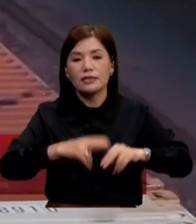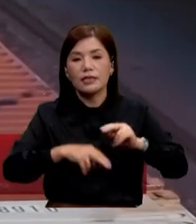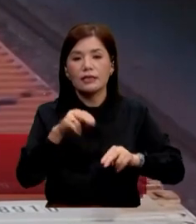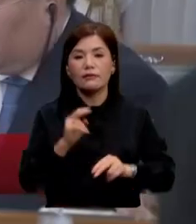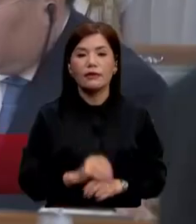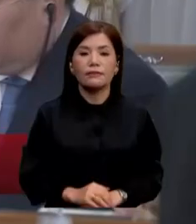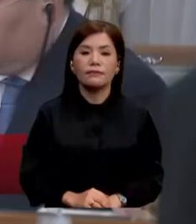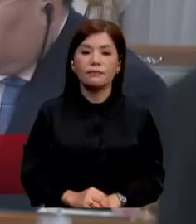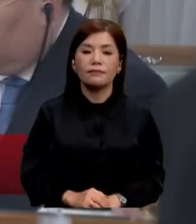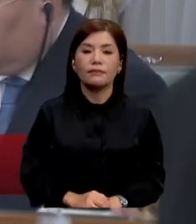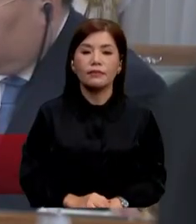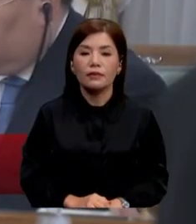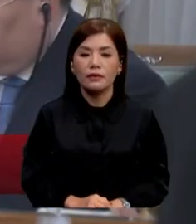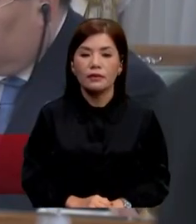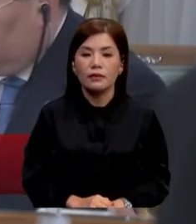строительства.